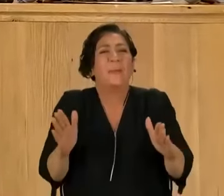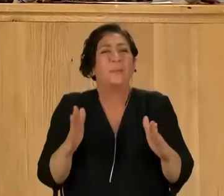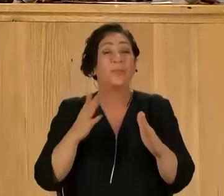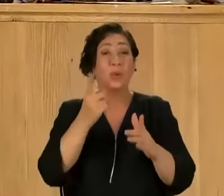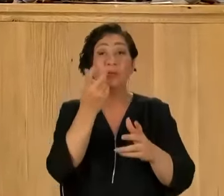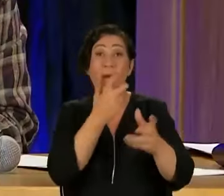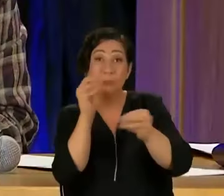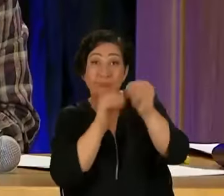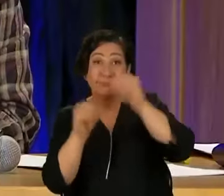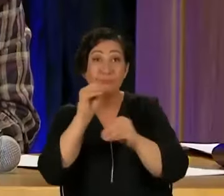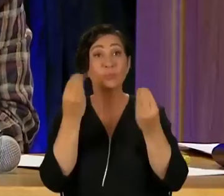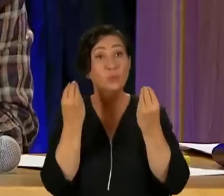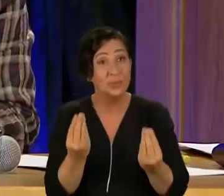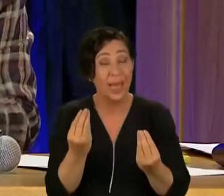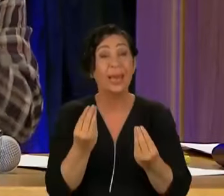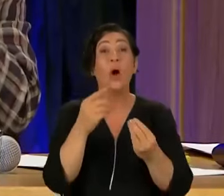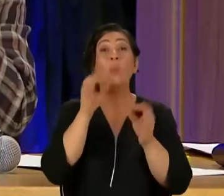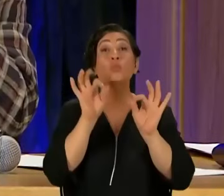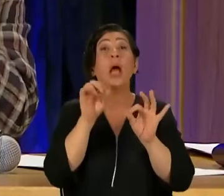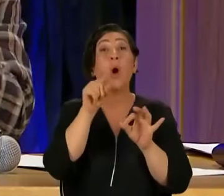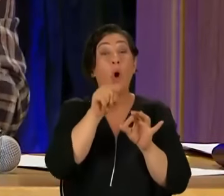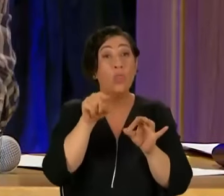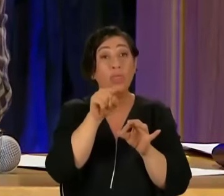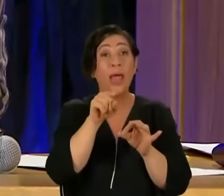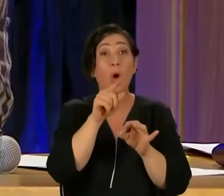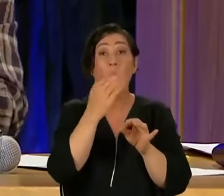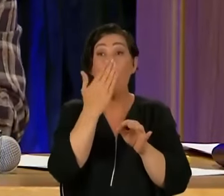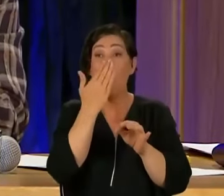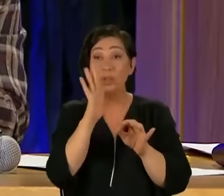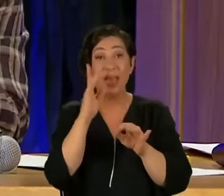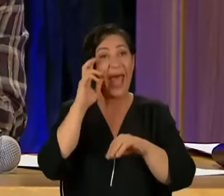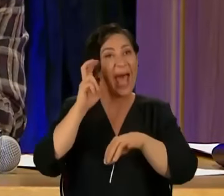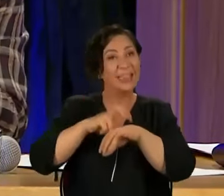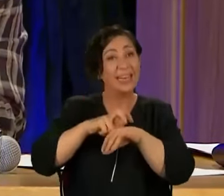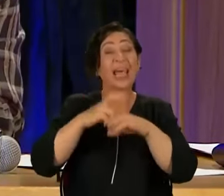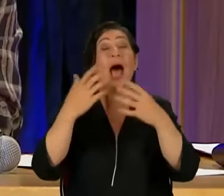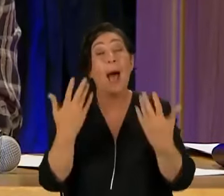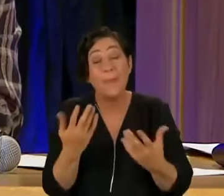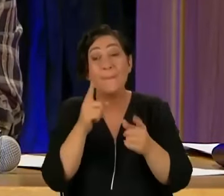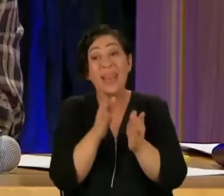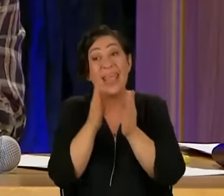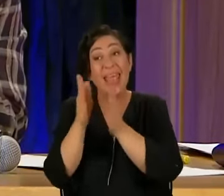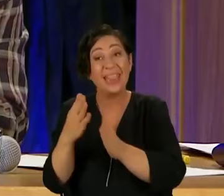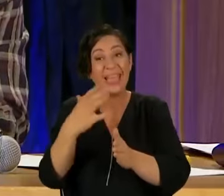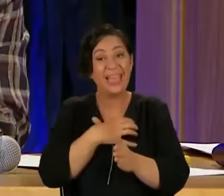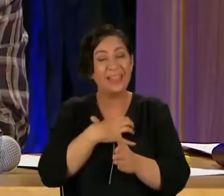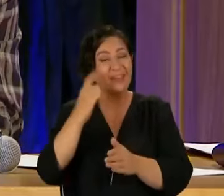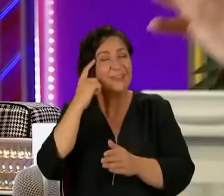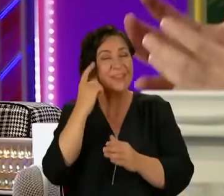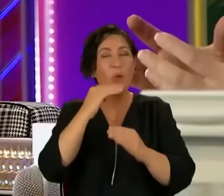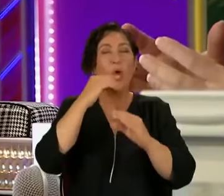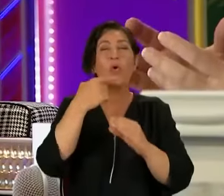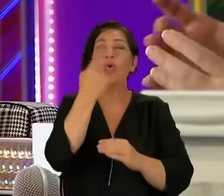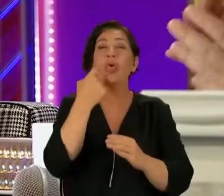Çünkü coverların çok güzel. Mutlaka onları tabii ki orijinallerini anımsatan ama bir yandan da kendi yorumunu